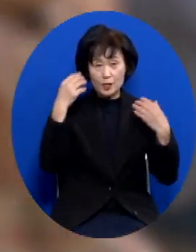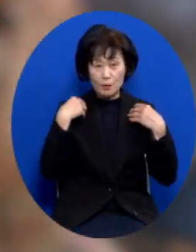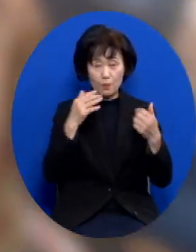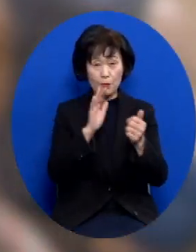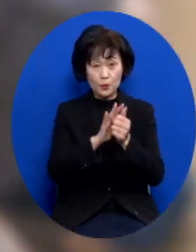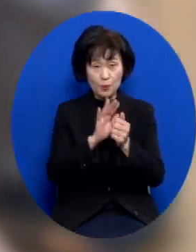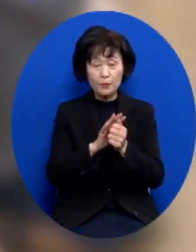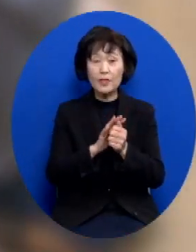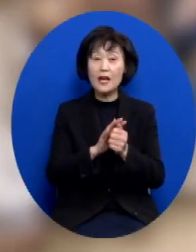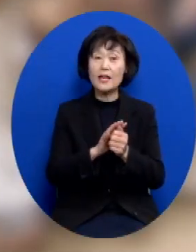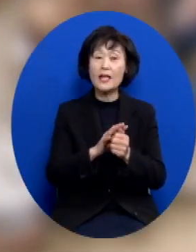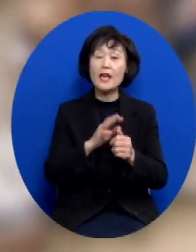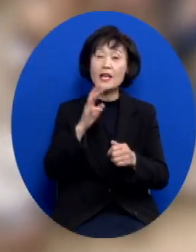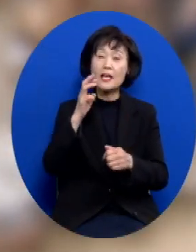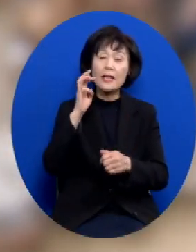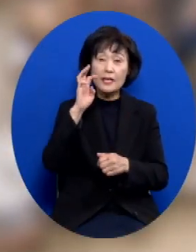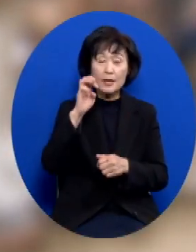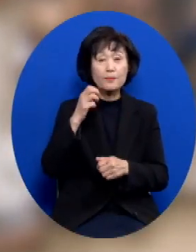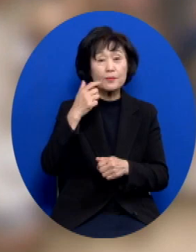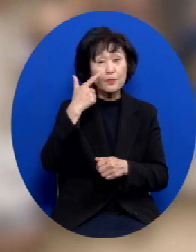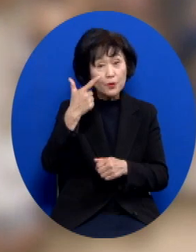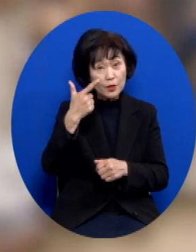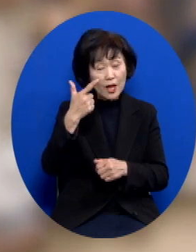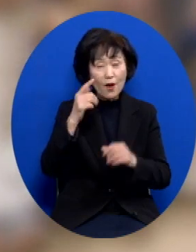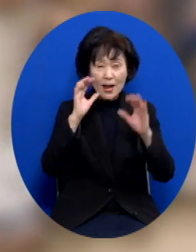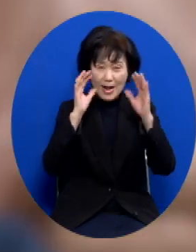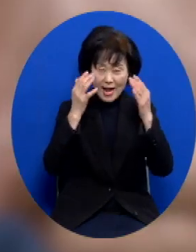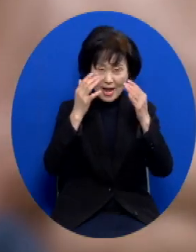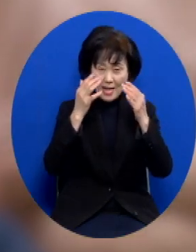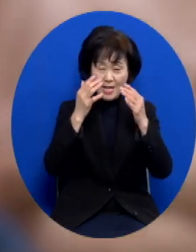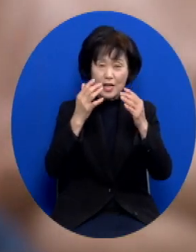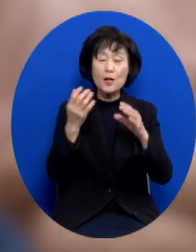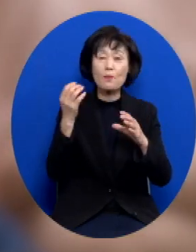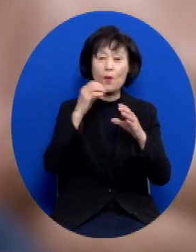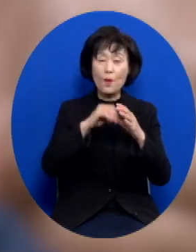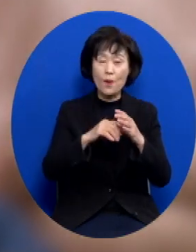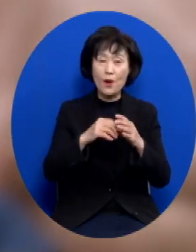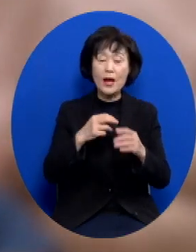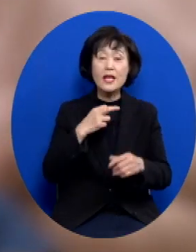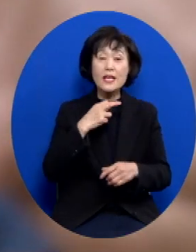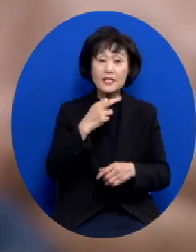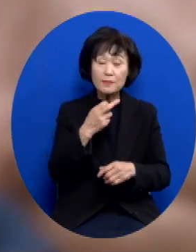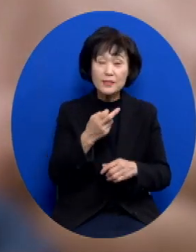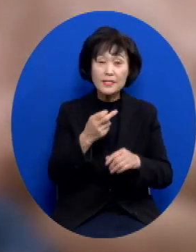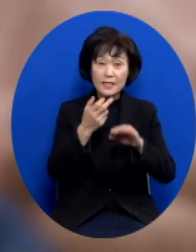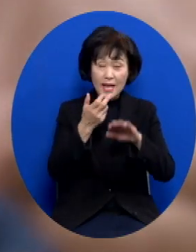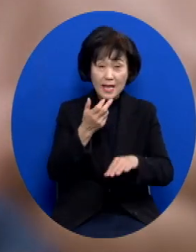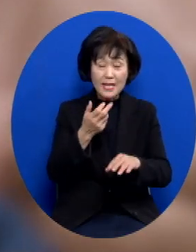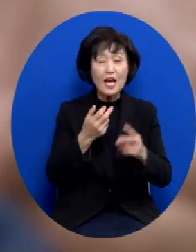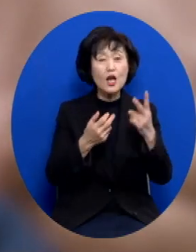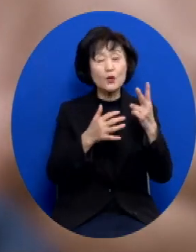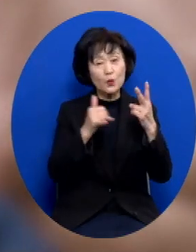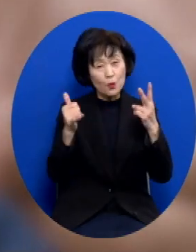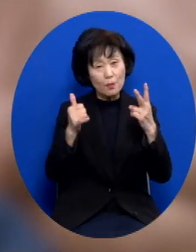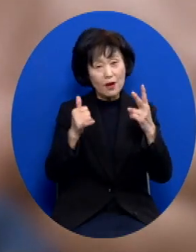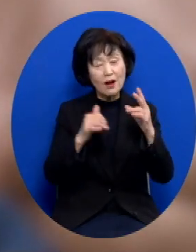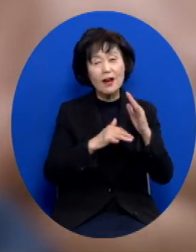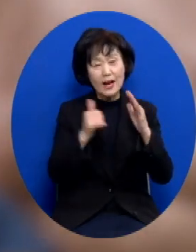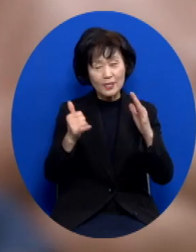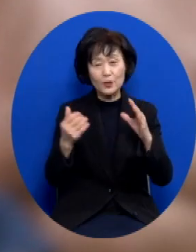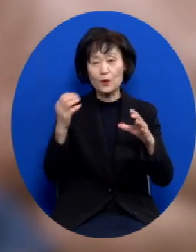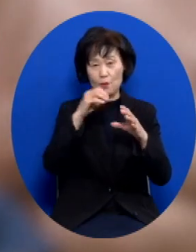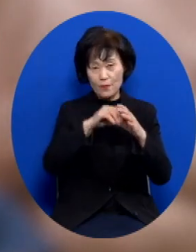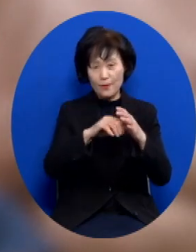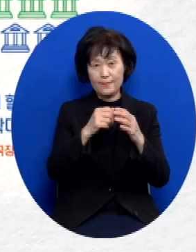대상에 36개월 영하 1명을 포함한 만 12세 이하 아동이 2명인 가구도 포함시켰습니다.